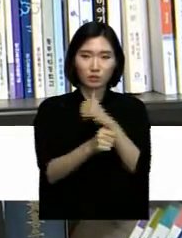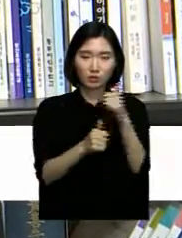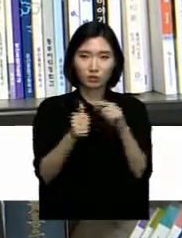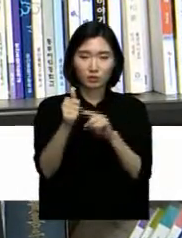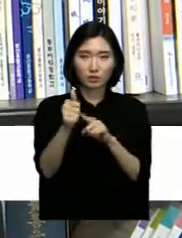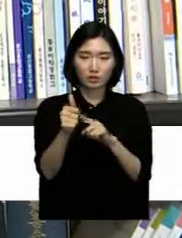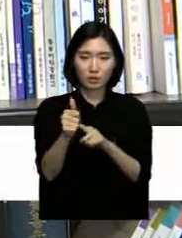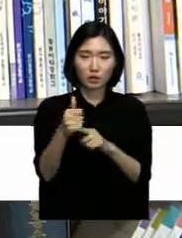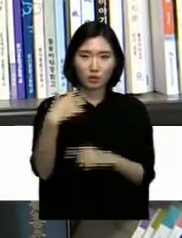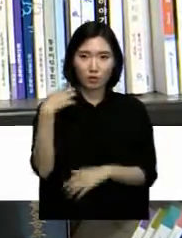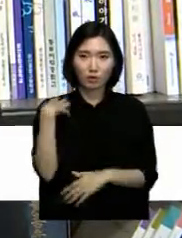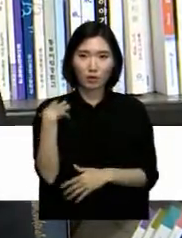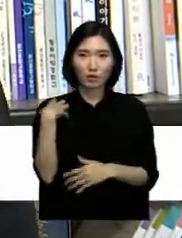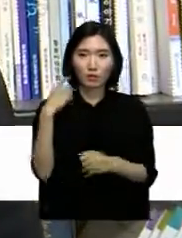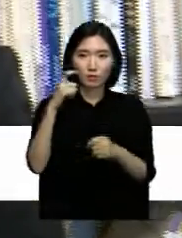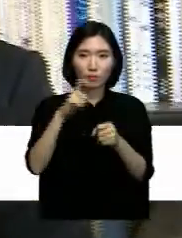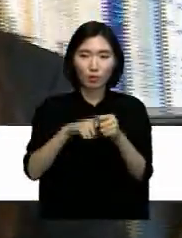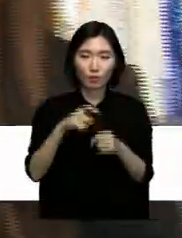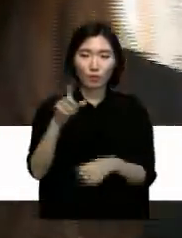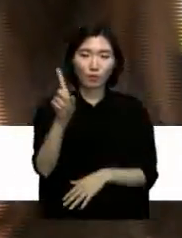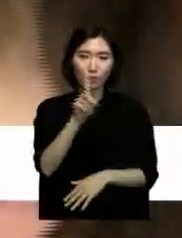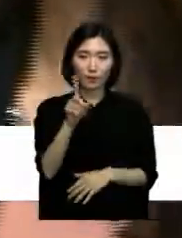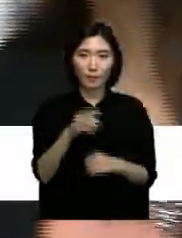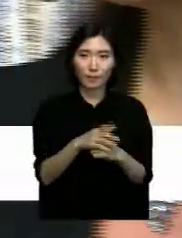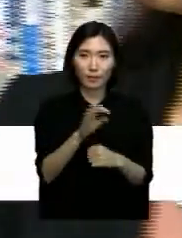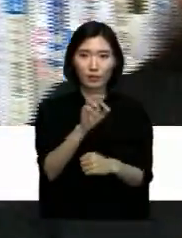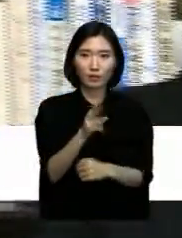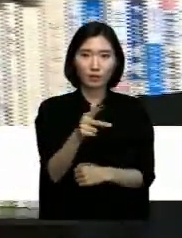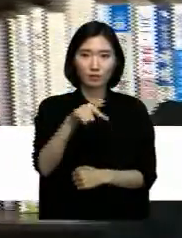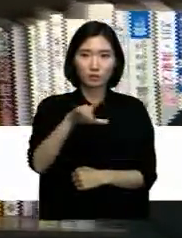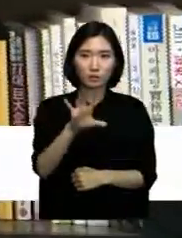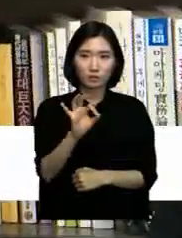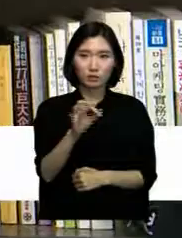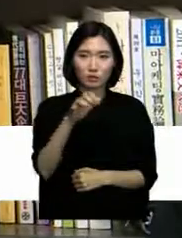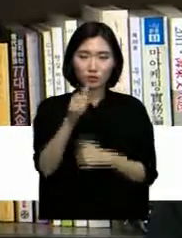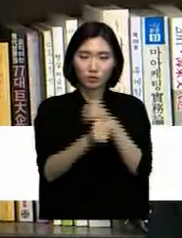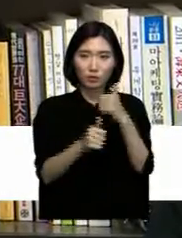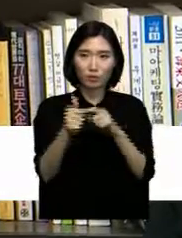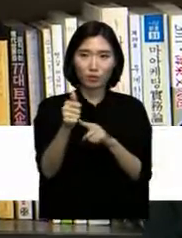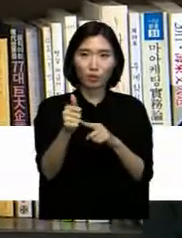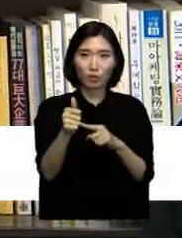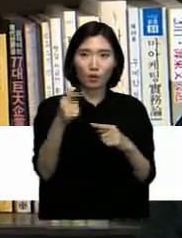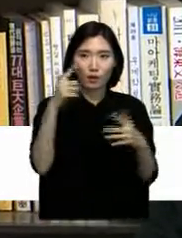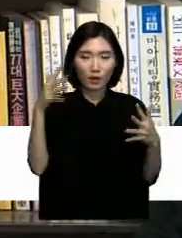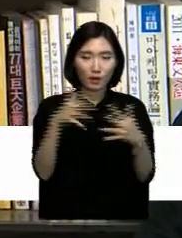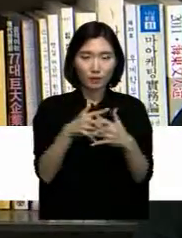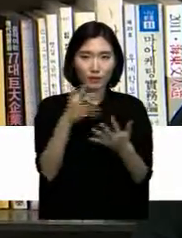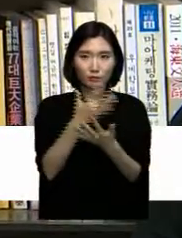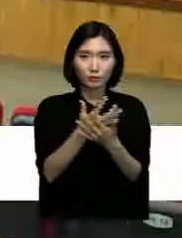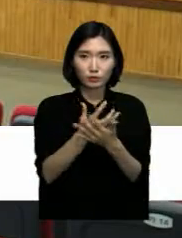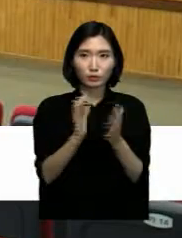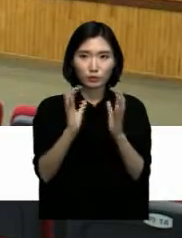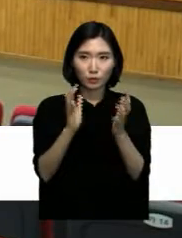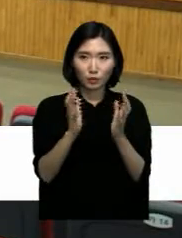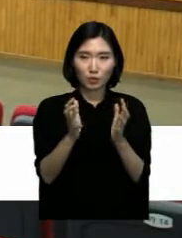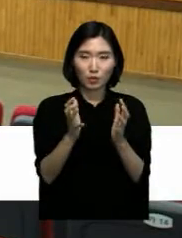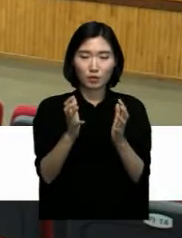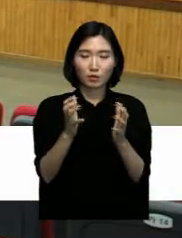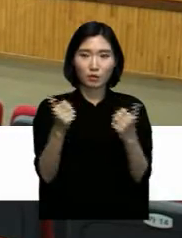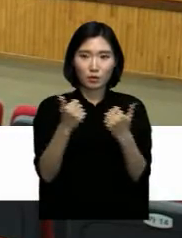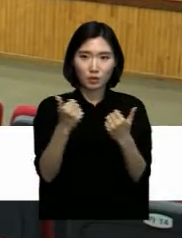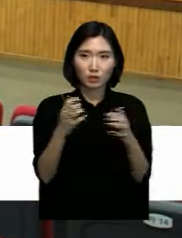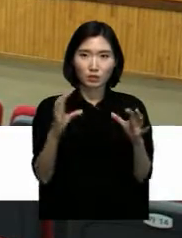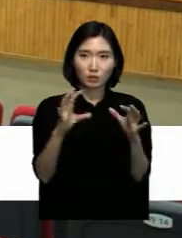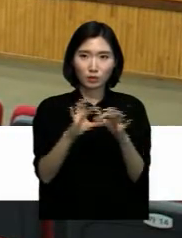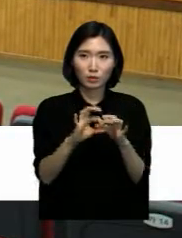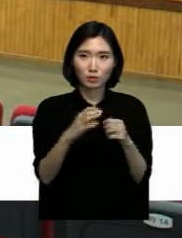또 의무는 무엇입니까? 연정위원장은 그 연정 합의문에 따라 토론회, 간담회, 회의를 통해 2기